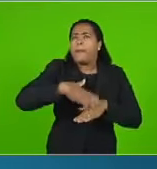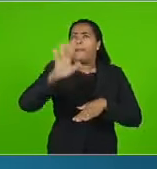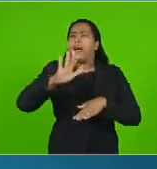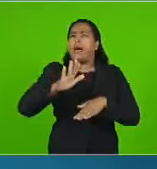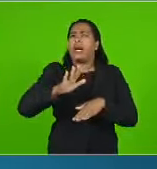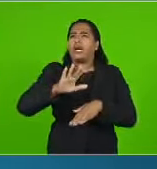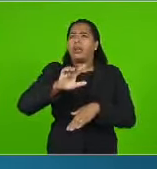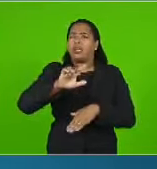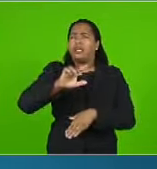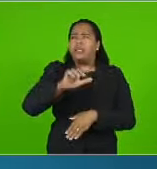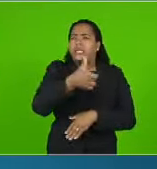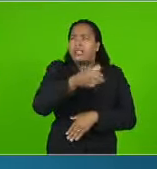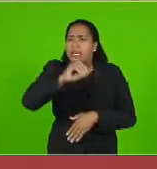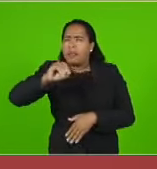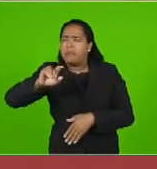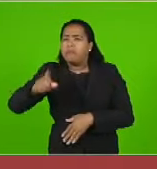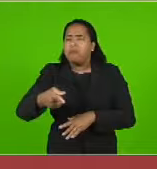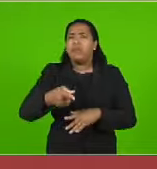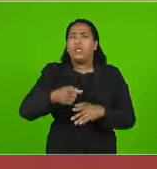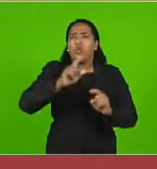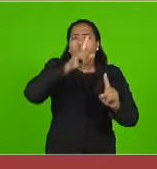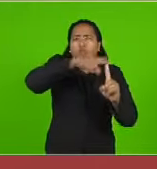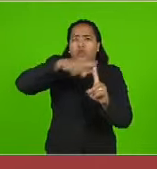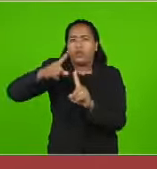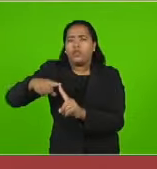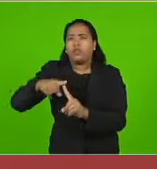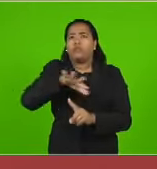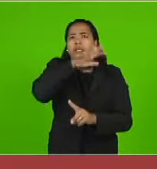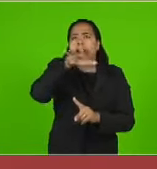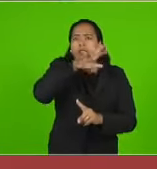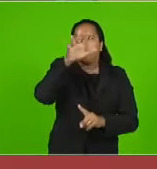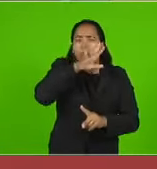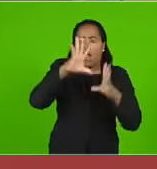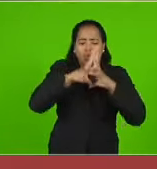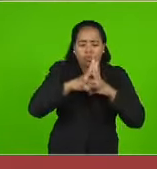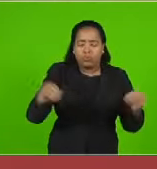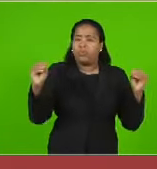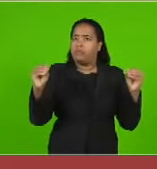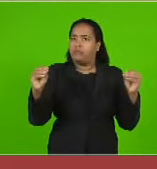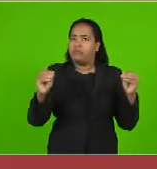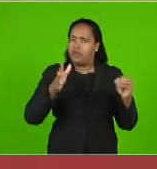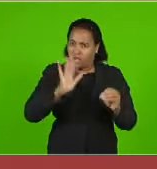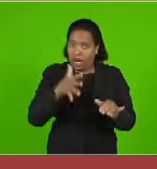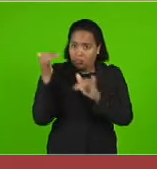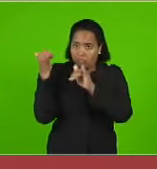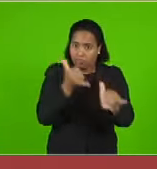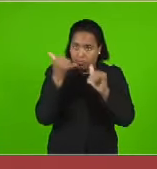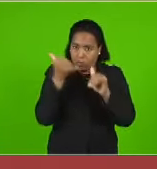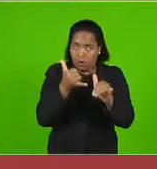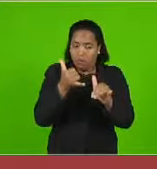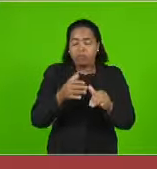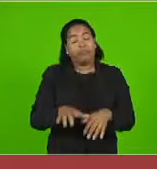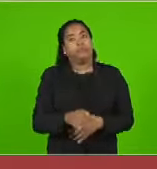лет. Более 1000 видов животных. Это уже труба протрубила? Нет сомнений, эта труба уже